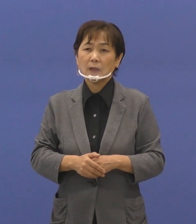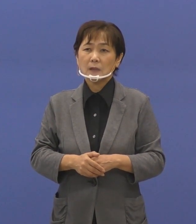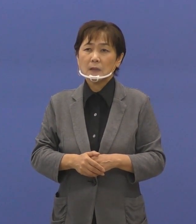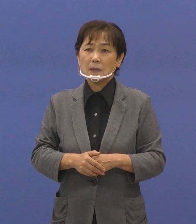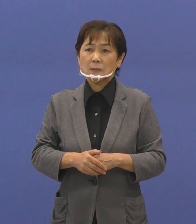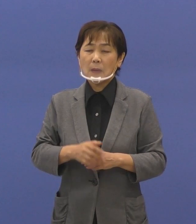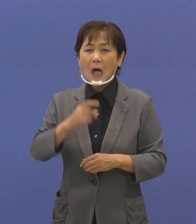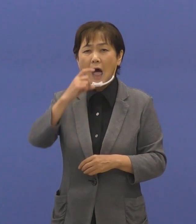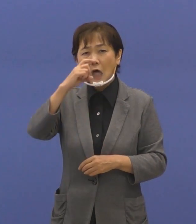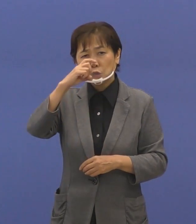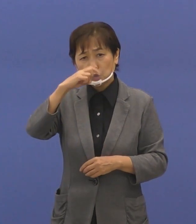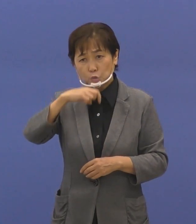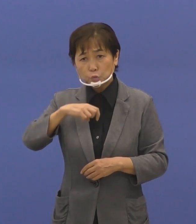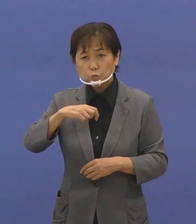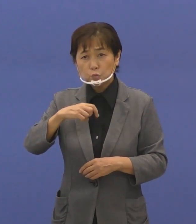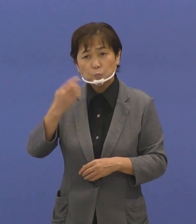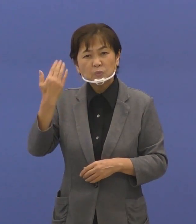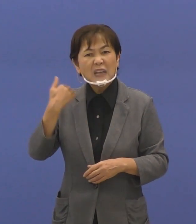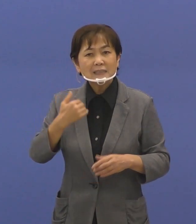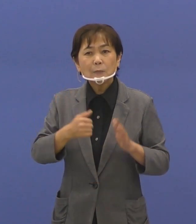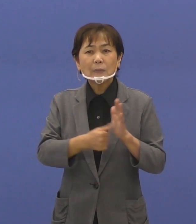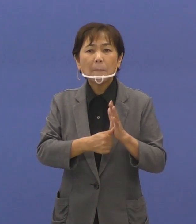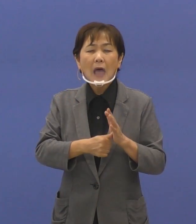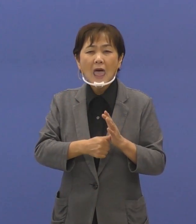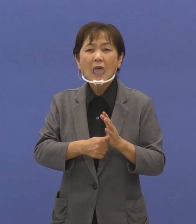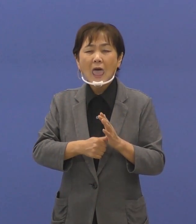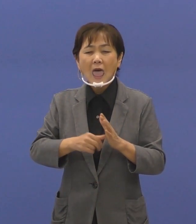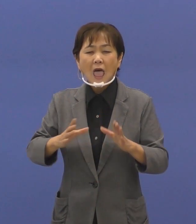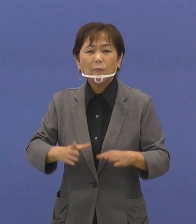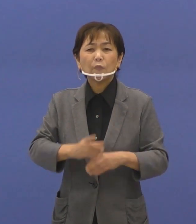会問題との関連で、